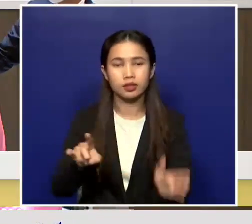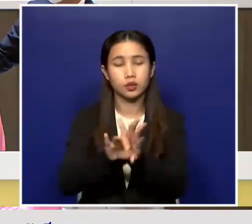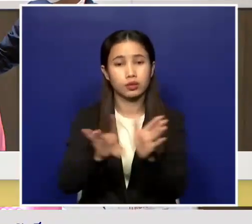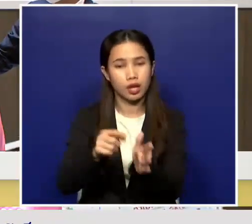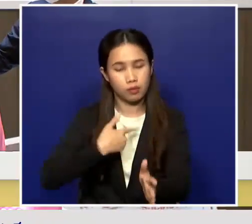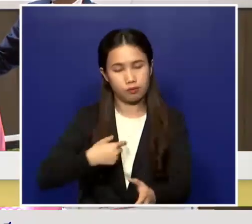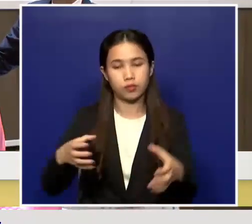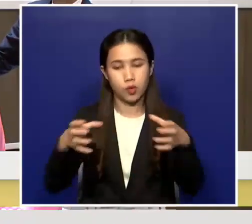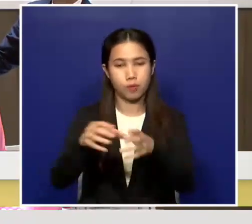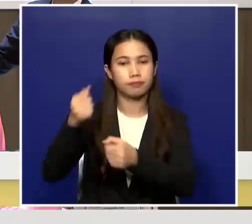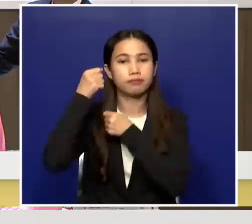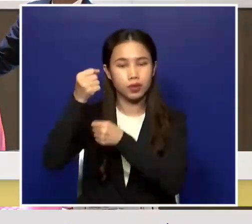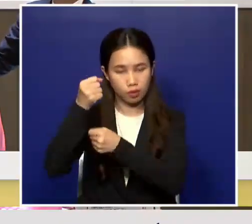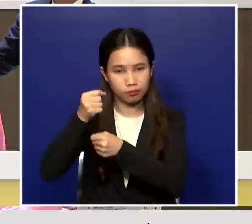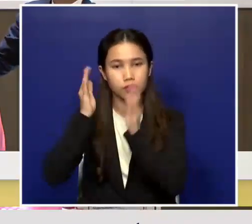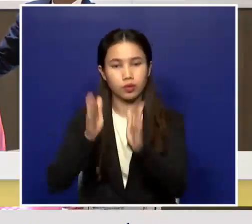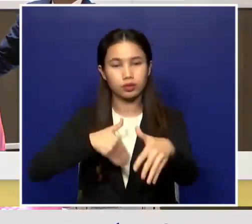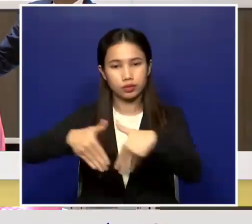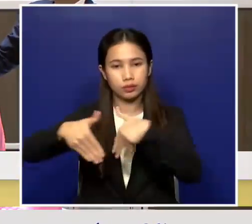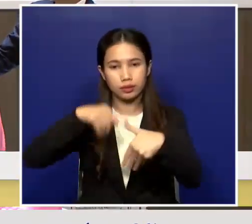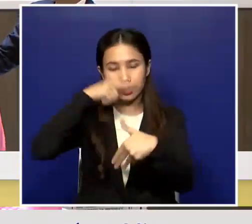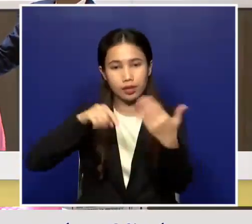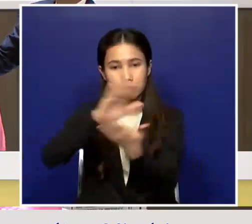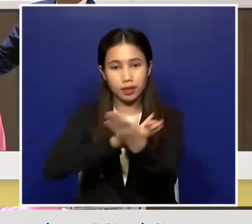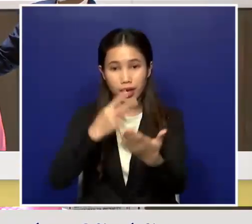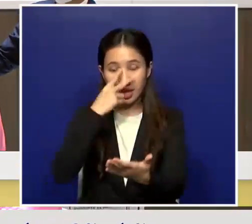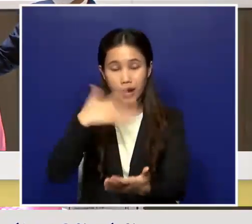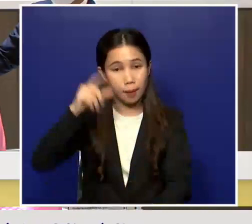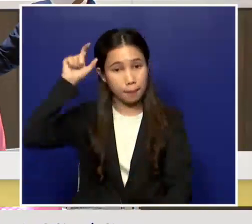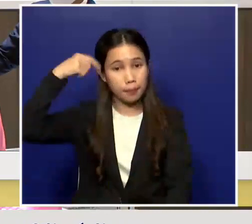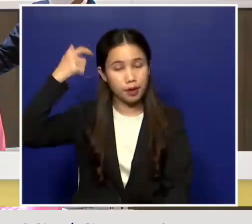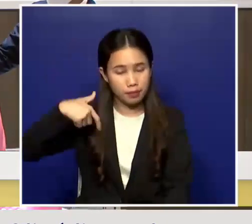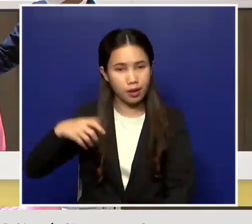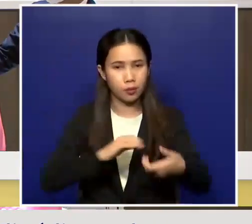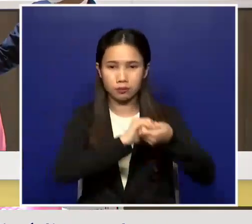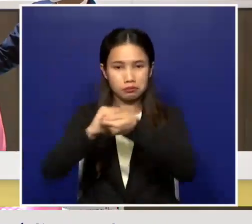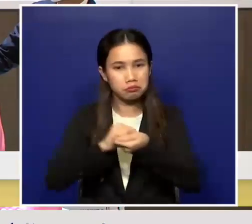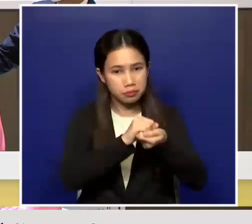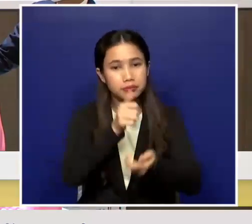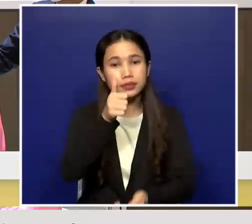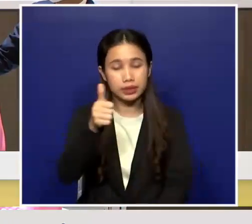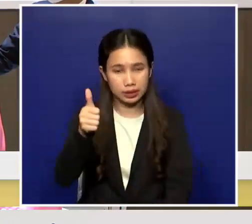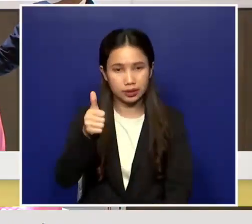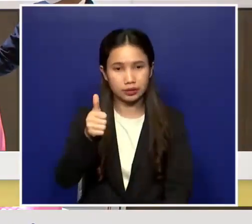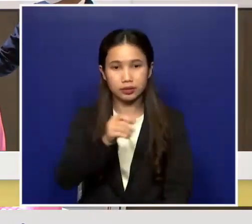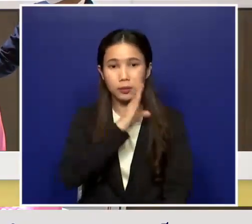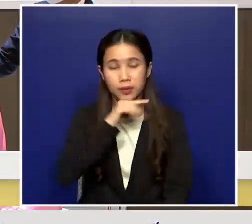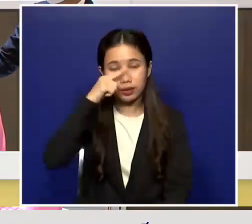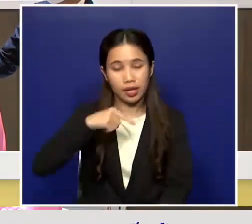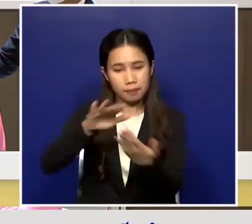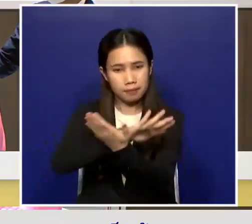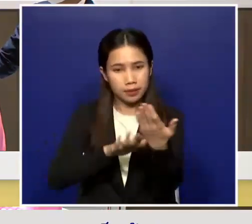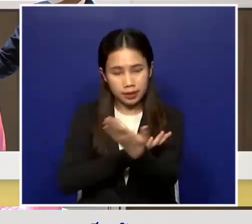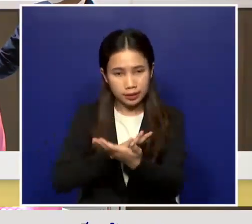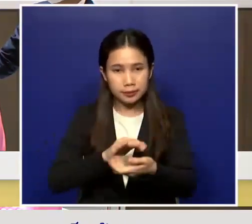ครับพี่น้องประชาชนคนไทยทั้งประเทศเห็นพม่าใช่ไหมกลมเกลียวดีจังเลยนี่นะครับถ้าประเทศไทยมันทำกัน